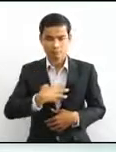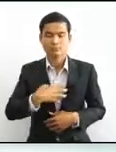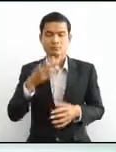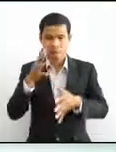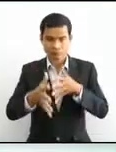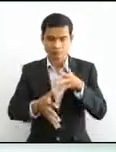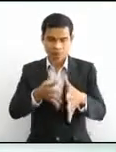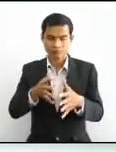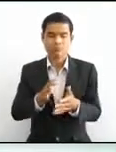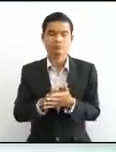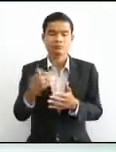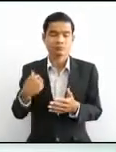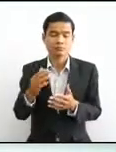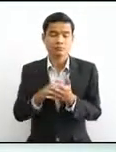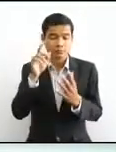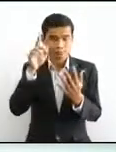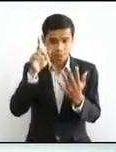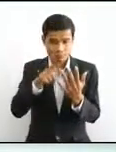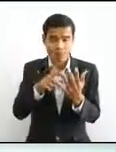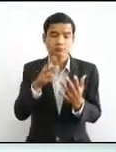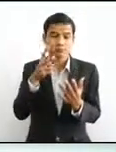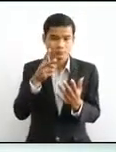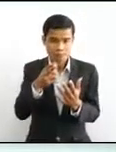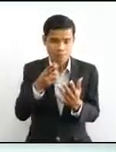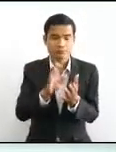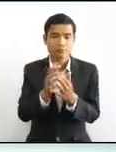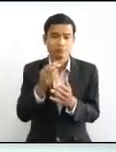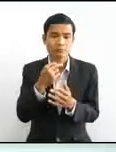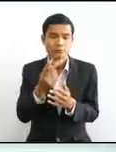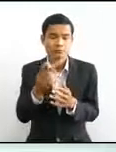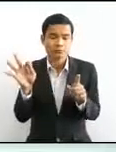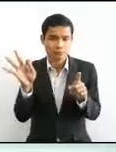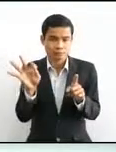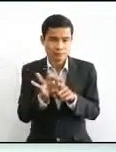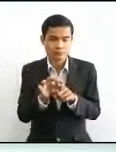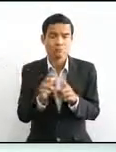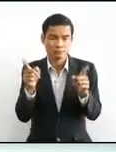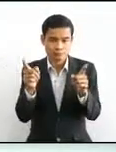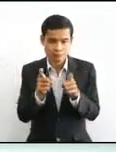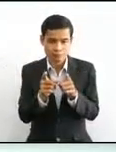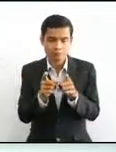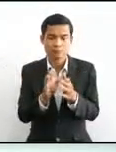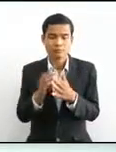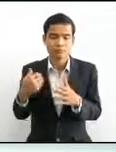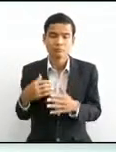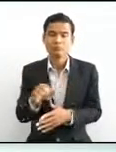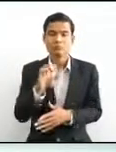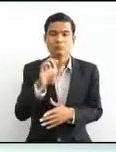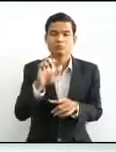nhà bần tọ nó cứ sầm rạp cắt sổ ná cắt sổ với tư chi số số khlây mánh chòng bần tọ muối chẳng